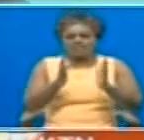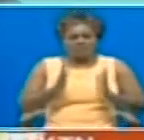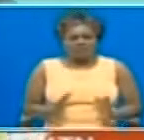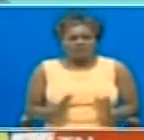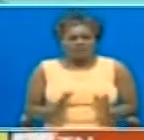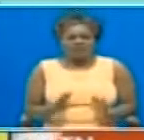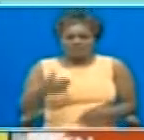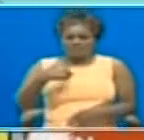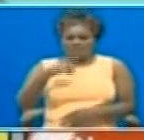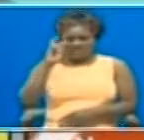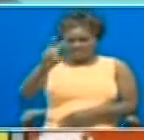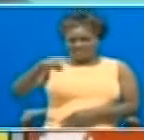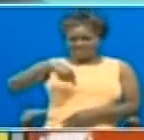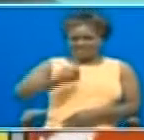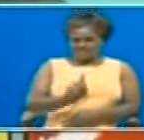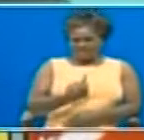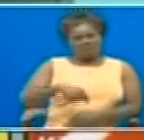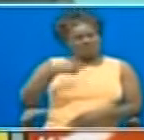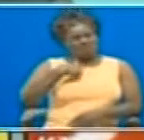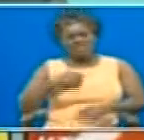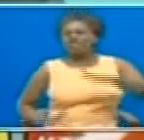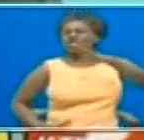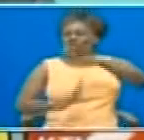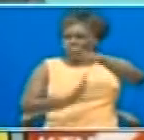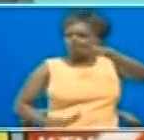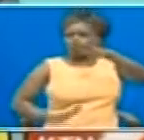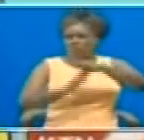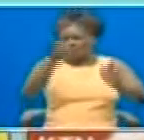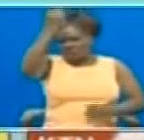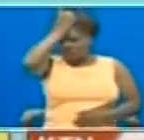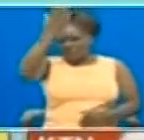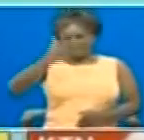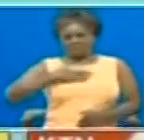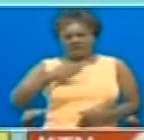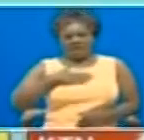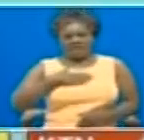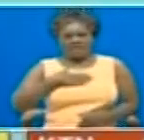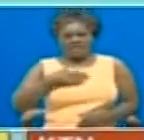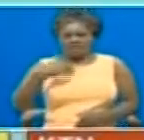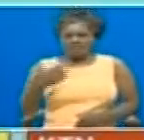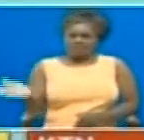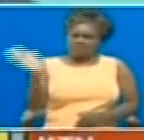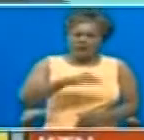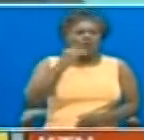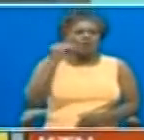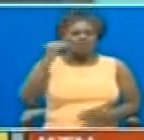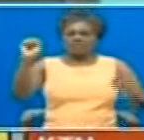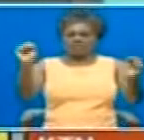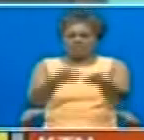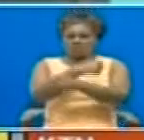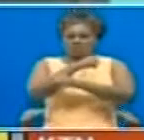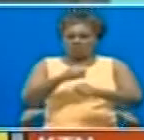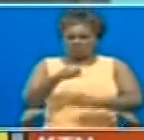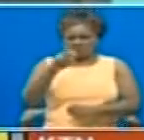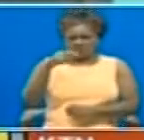na nimejiona mimi kweli ni mtu mkubwa huko Khwesero, kwa sababu mshamba ameniambia nikifika kule hakuna mtu anakutivi